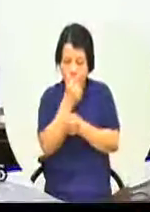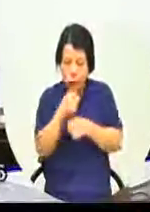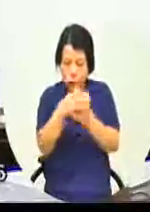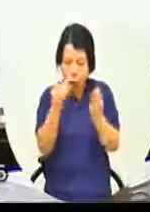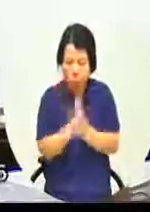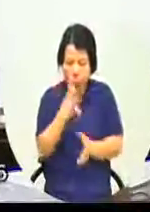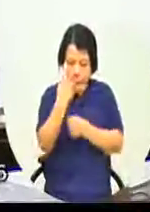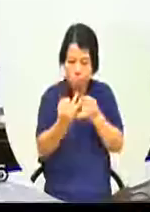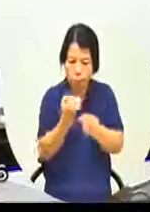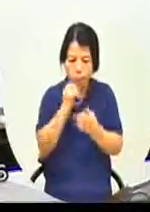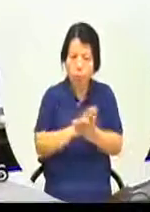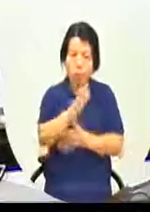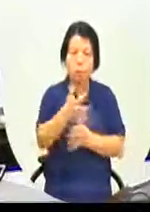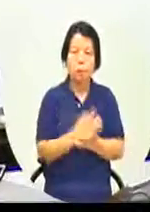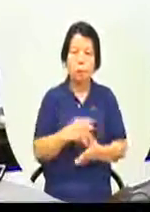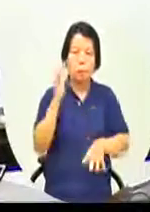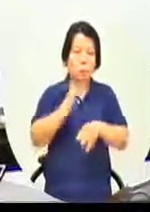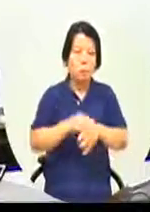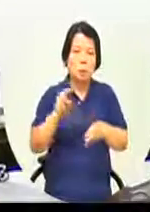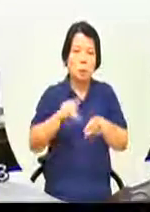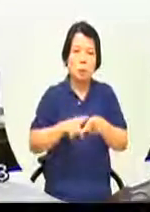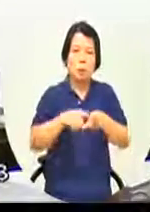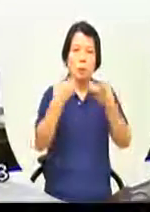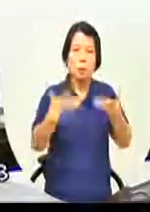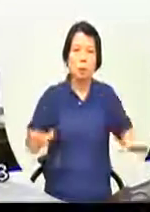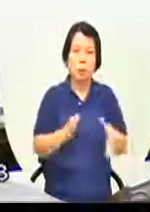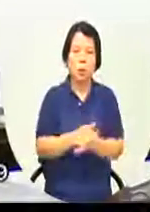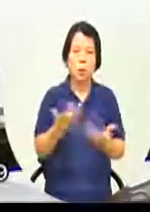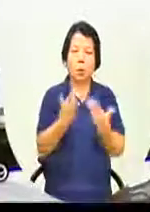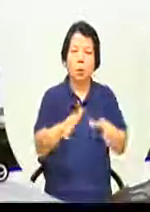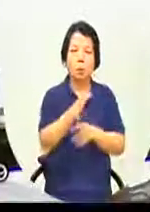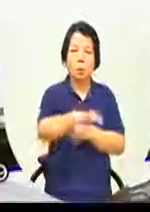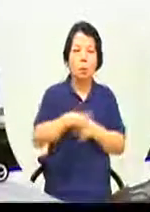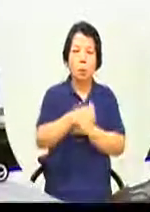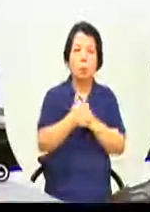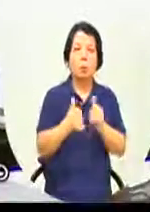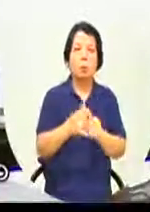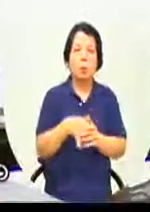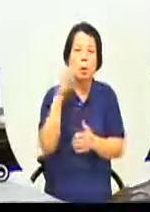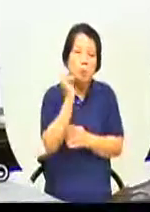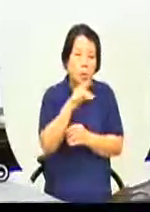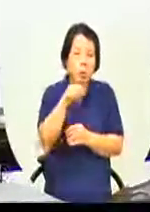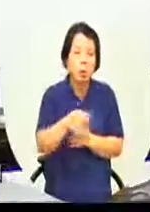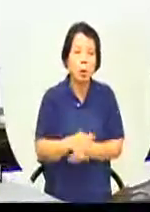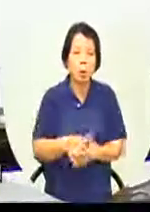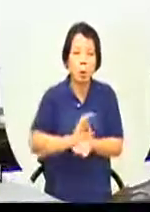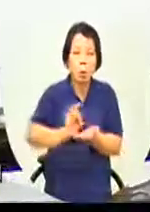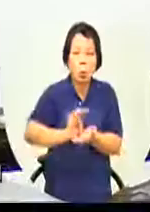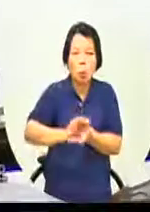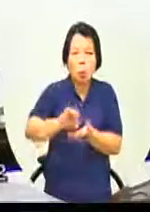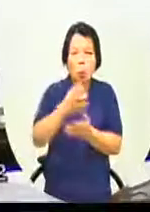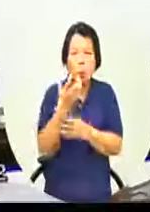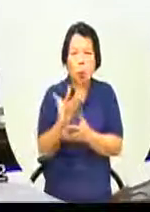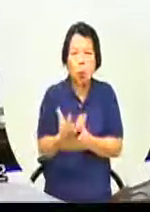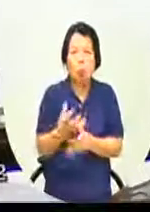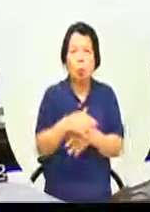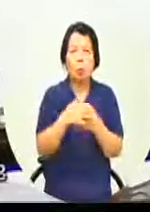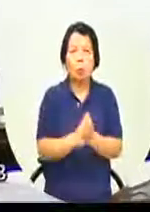以其实花下去的成本很多，我们很多农民不愿意花这个成本去做有机认证。所以我那